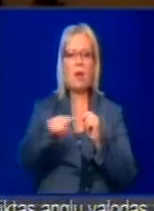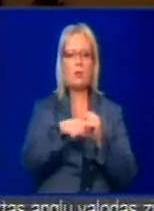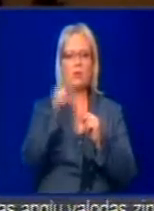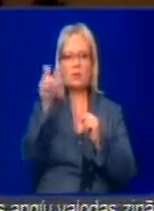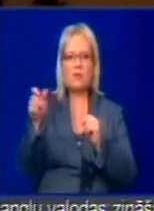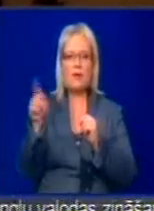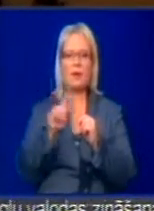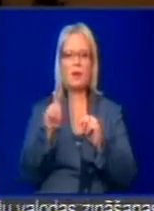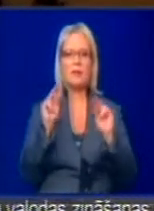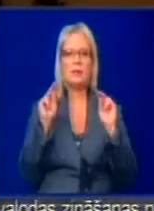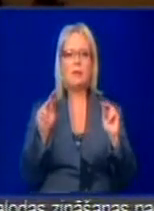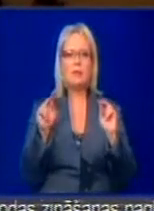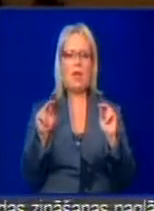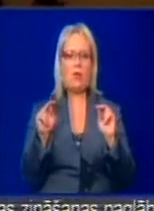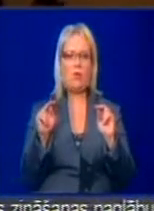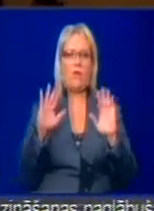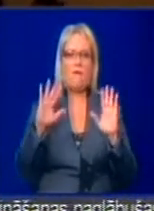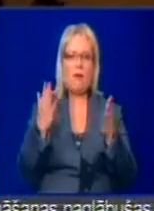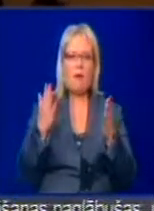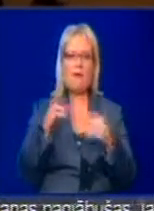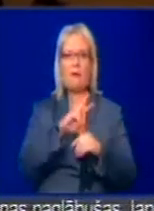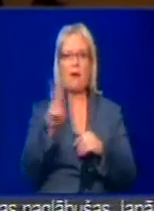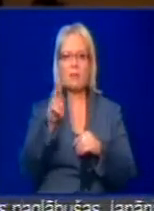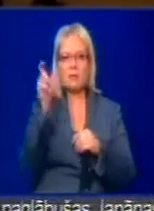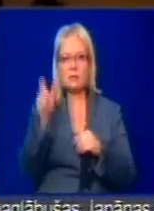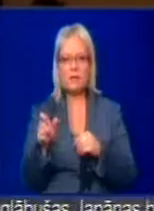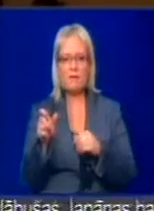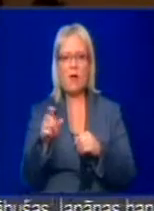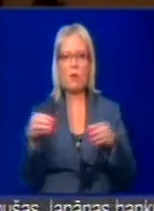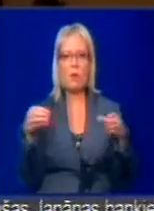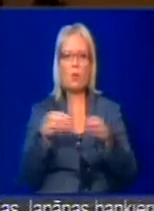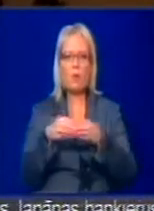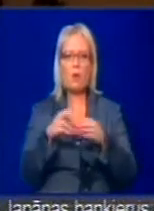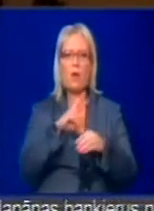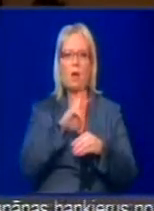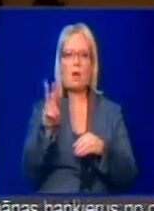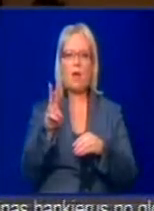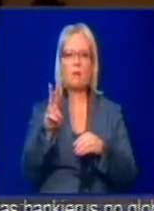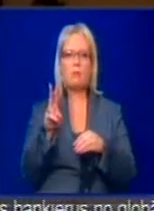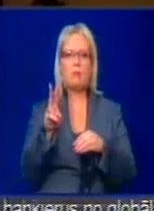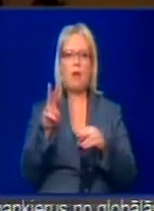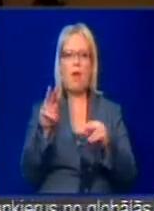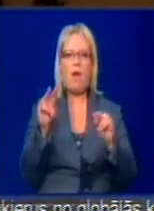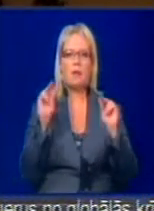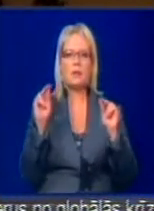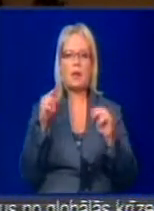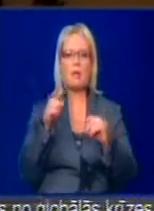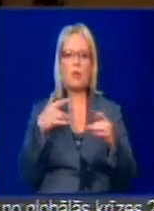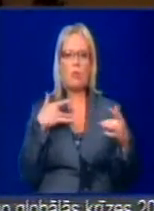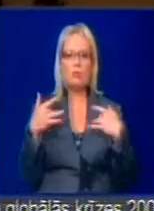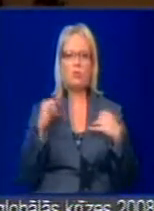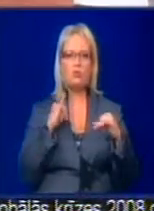cilvēkos ir kādi ticējumi, vai kādā cilvēks ir kādā grupējumā, kādā sektā, ka šāda uzvedība